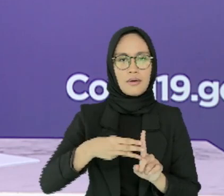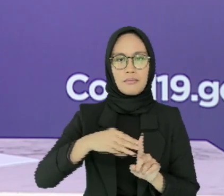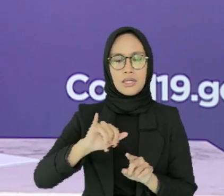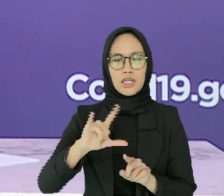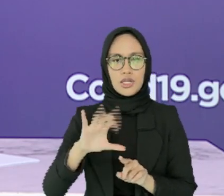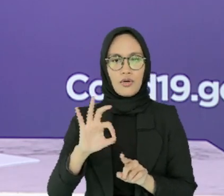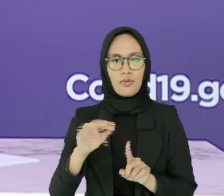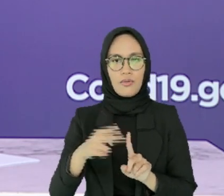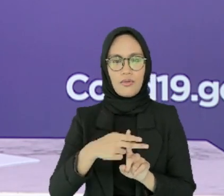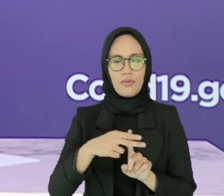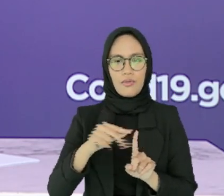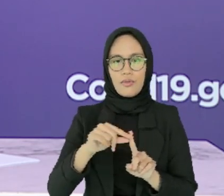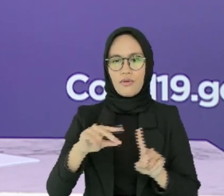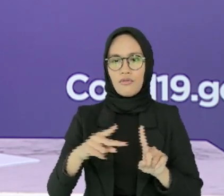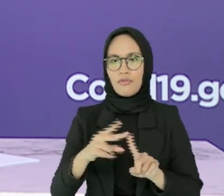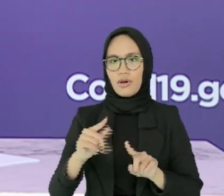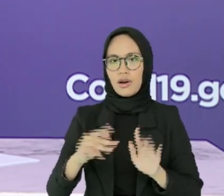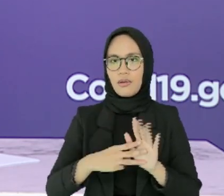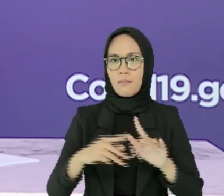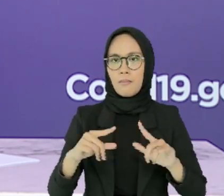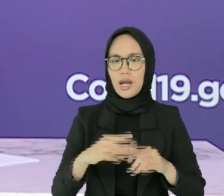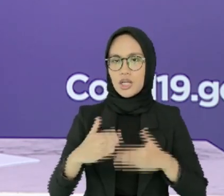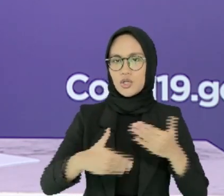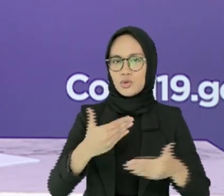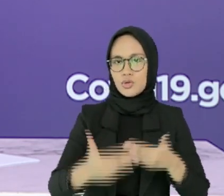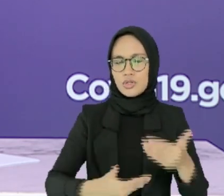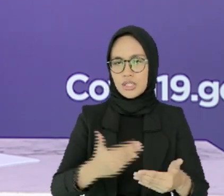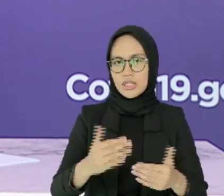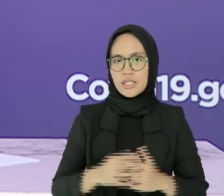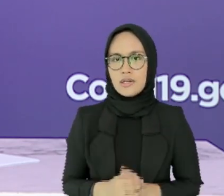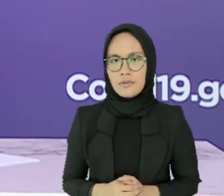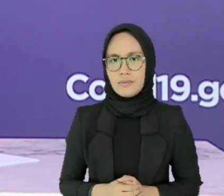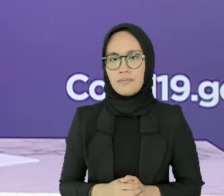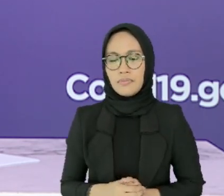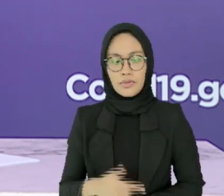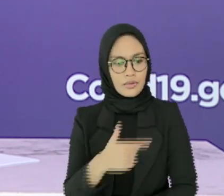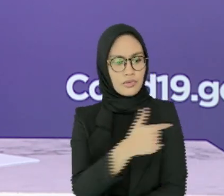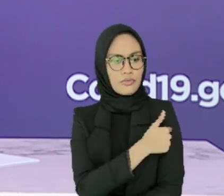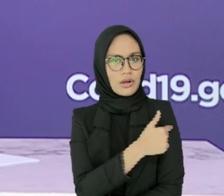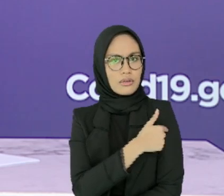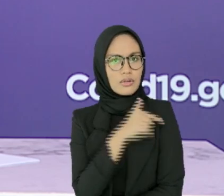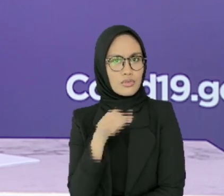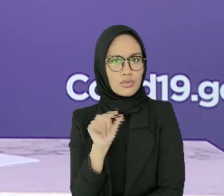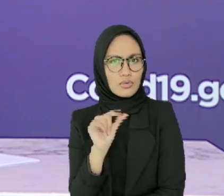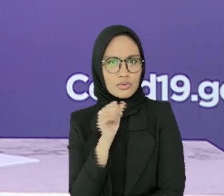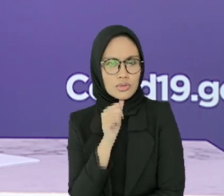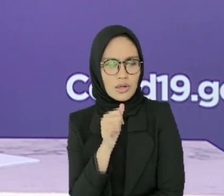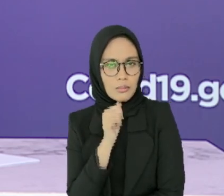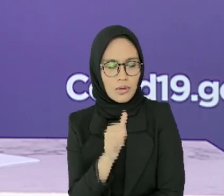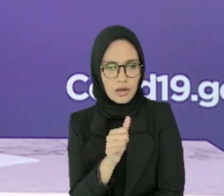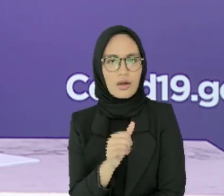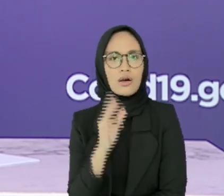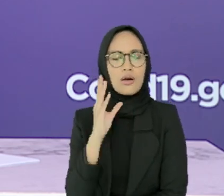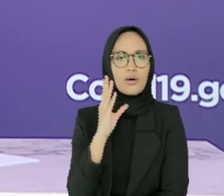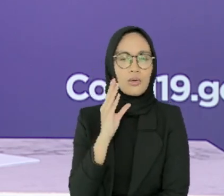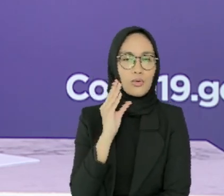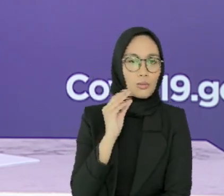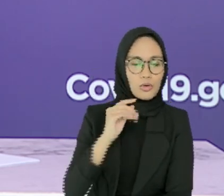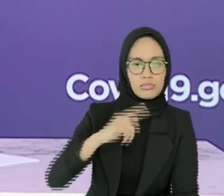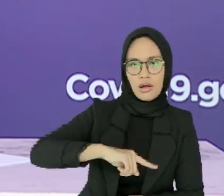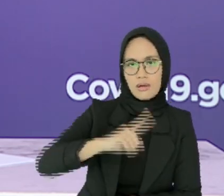industry atau JPU vaksin ini ditujukan untuk masyarakat berusia diatas 18 tahun